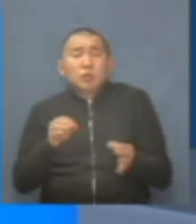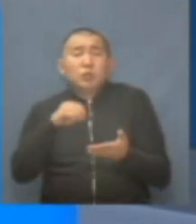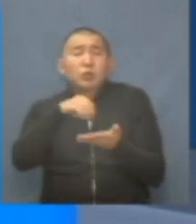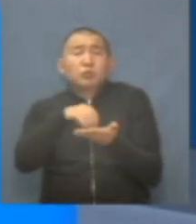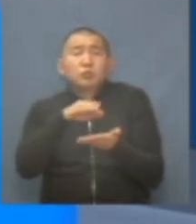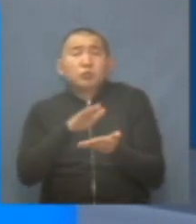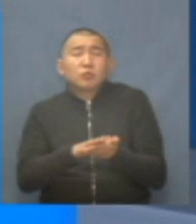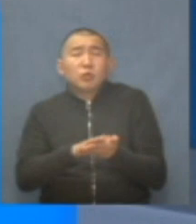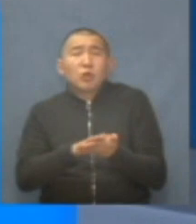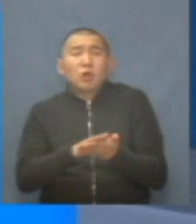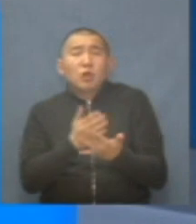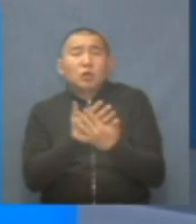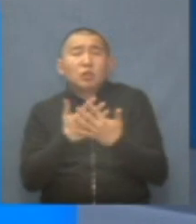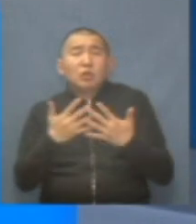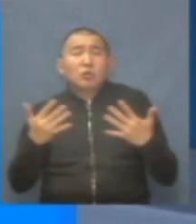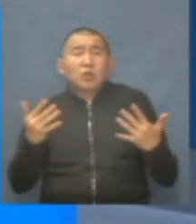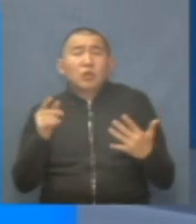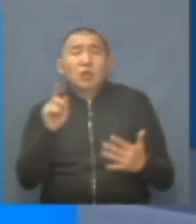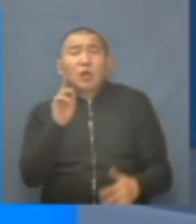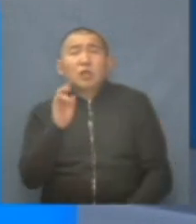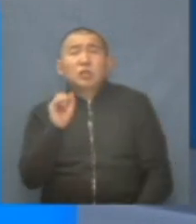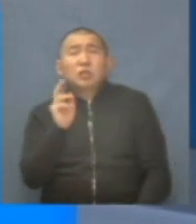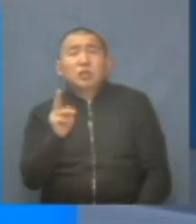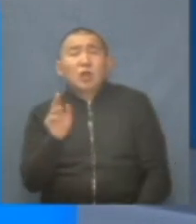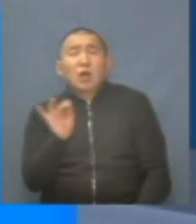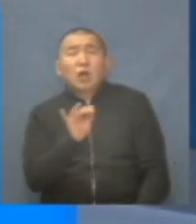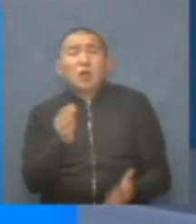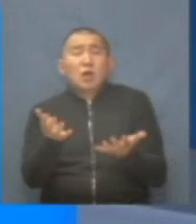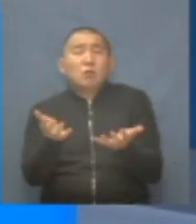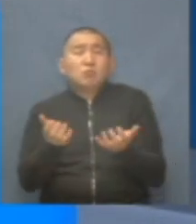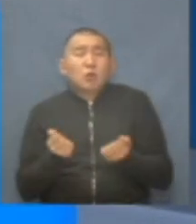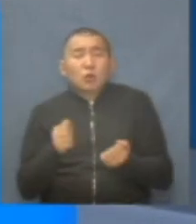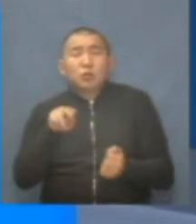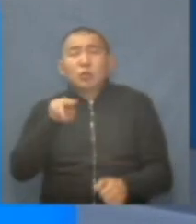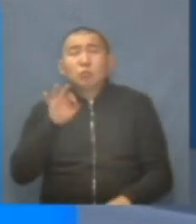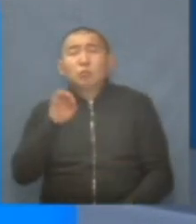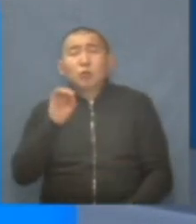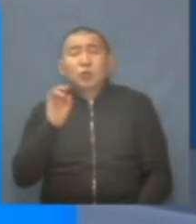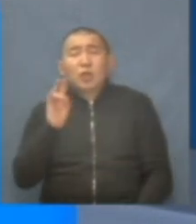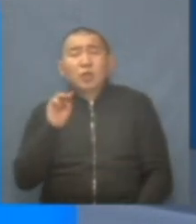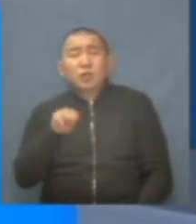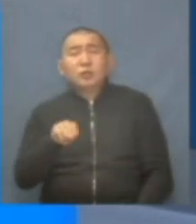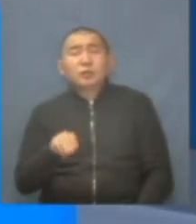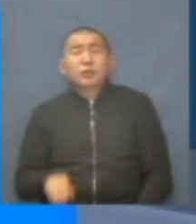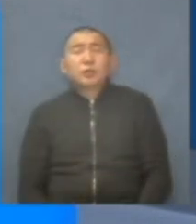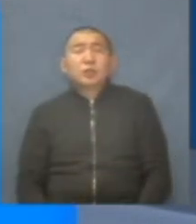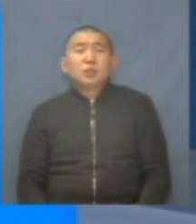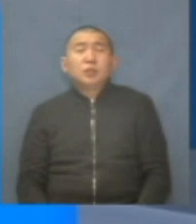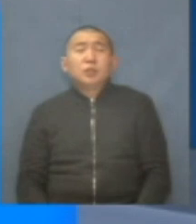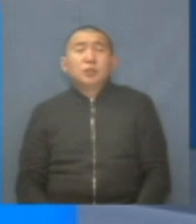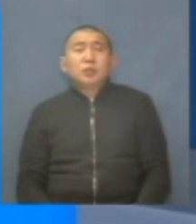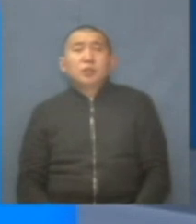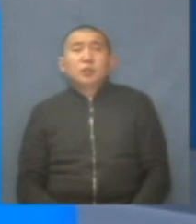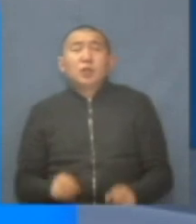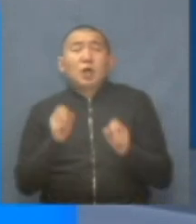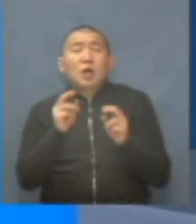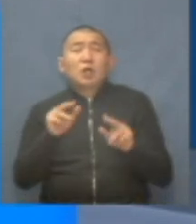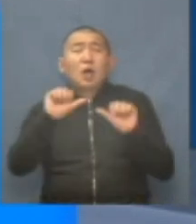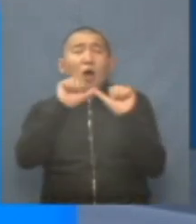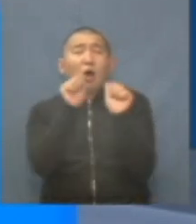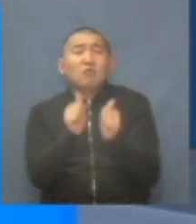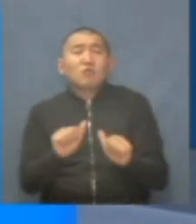товарный знак и получить патент. Это поможет защитить продукцию от подделок, подчеркивают специалисты. Как оформить